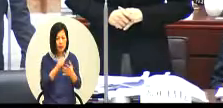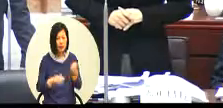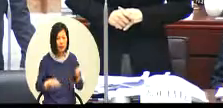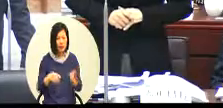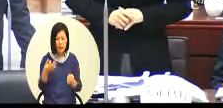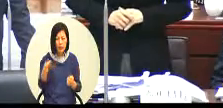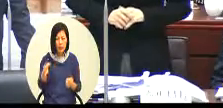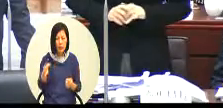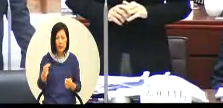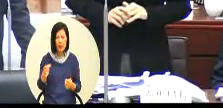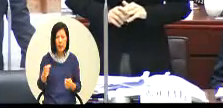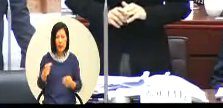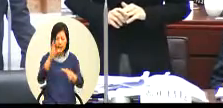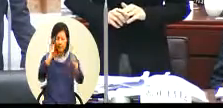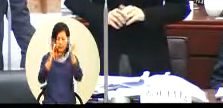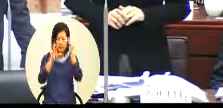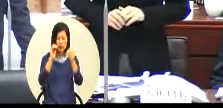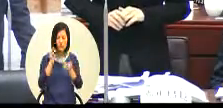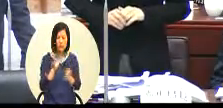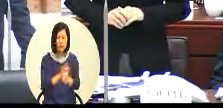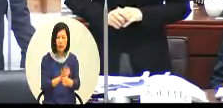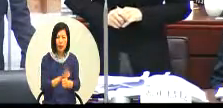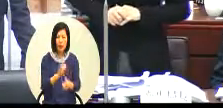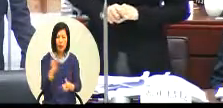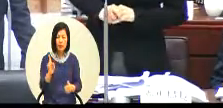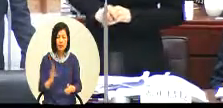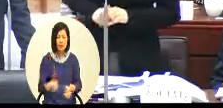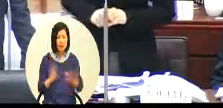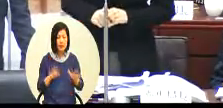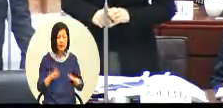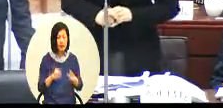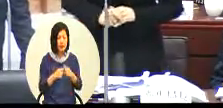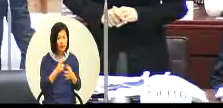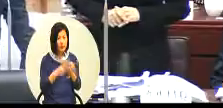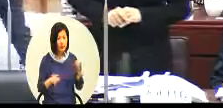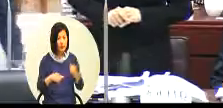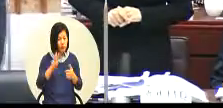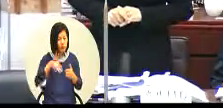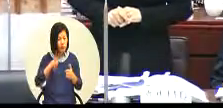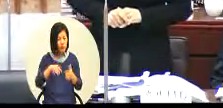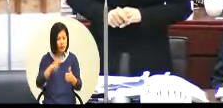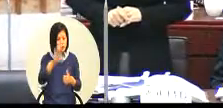啊。 人力的部分我们现在还需要再训练差不多